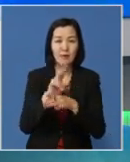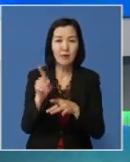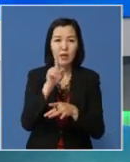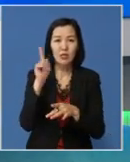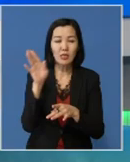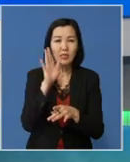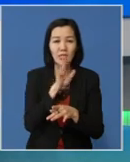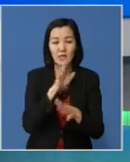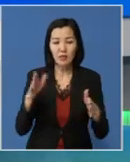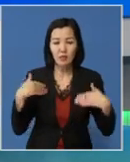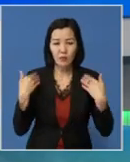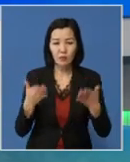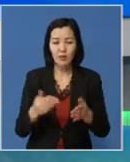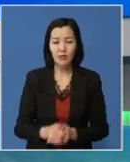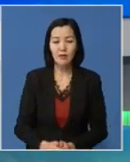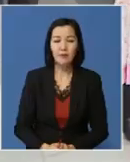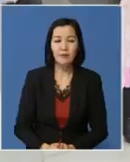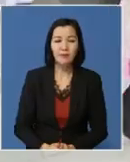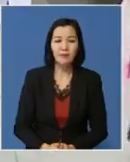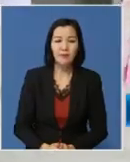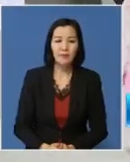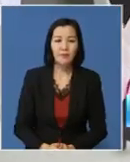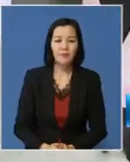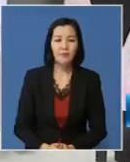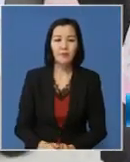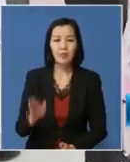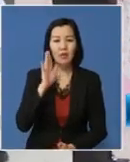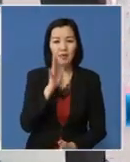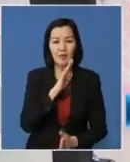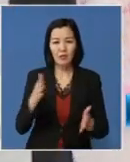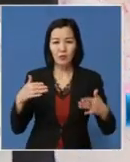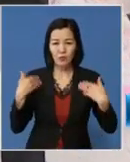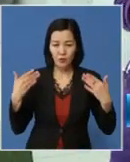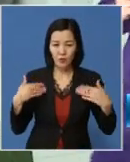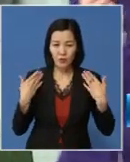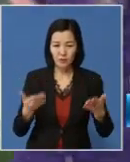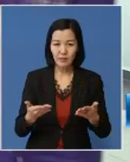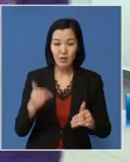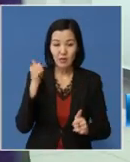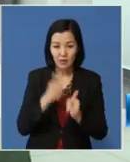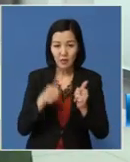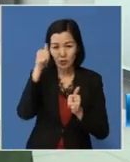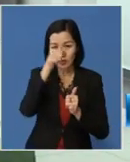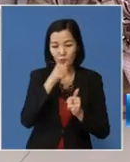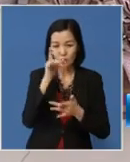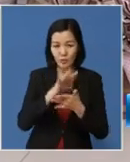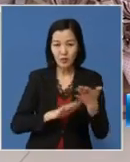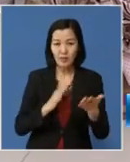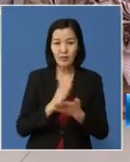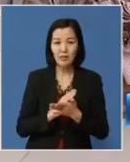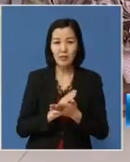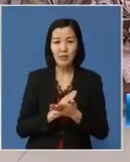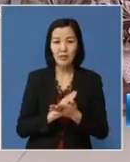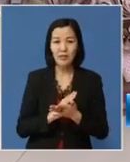босанған аналарды құттықтады. Аналарды құттықтаймыз. Бүгін сол дәстүрді бұзбайық деп сіздерге келіп жатырмыз.